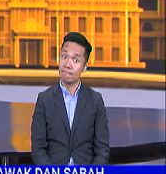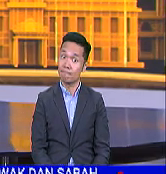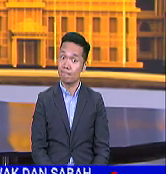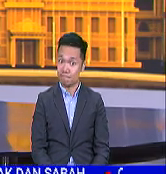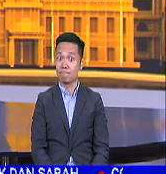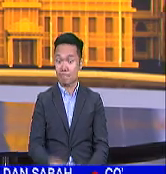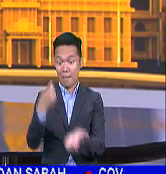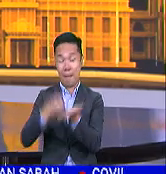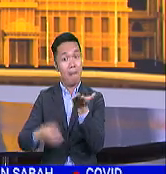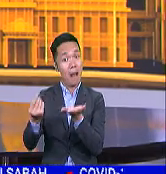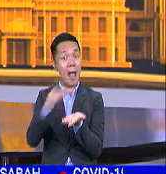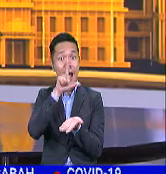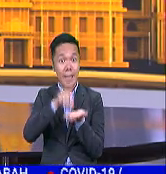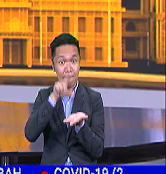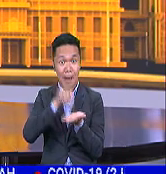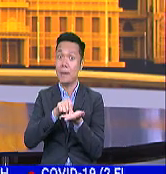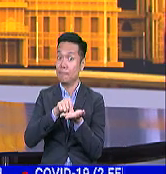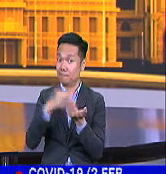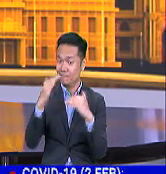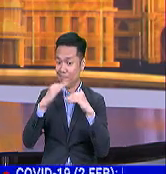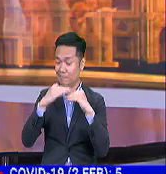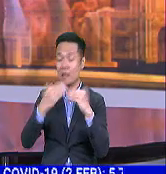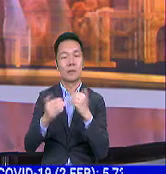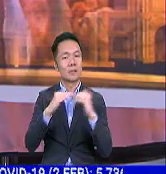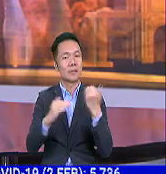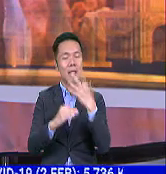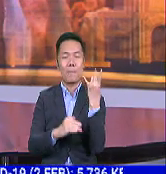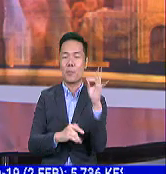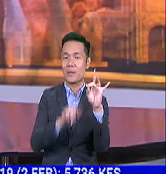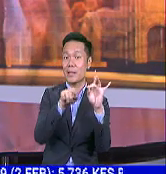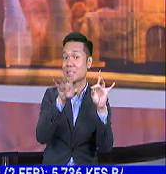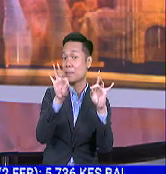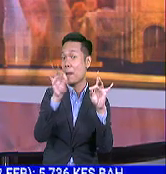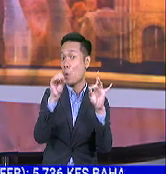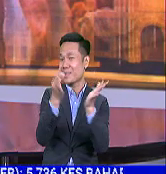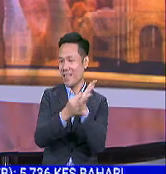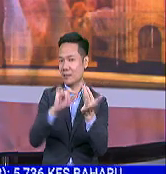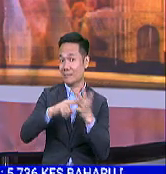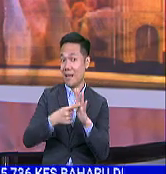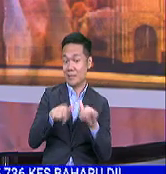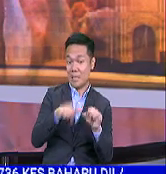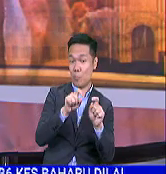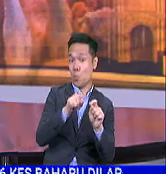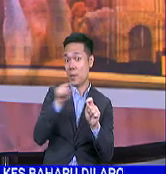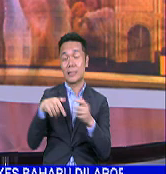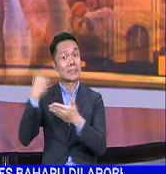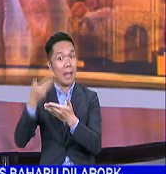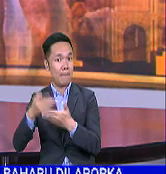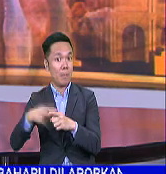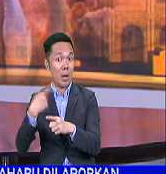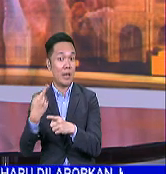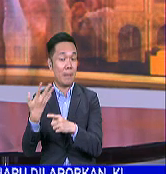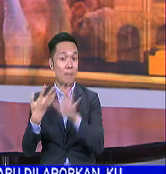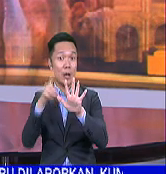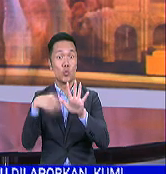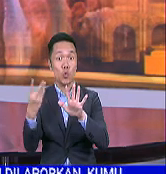Harga runcit bagi ayam standard ditetapkan pada RM8.90 buka kuasa Sabtu ini hingga 5 Jun depan.